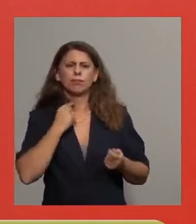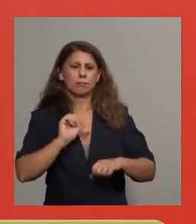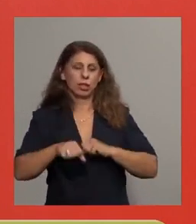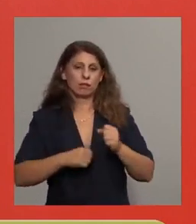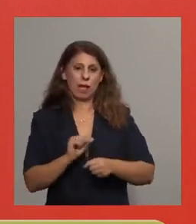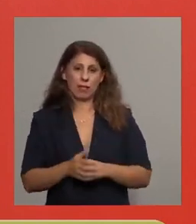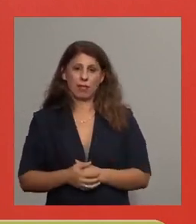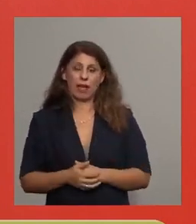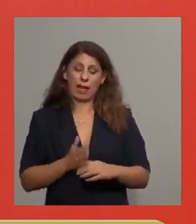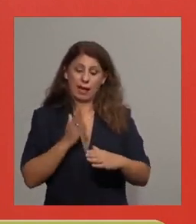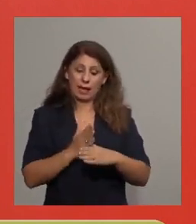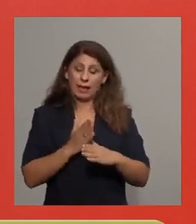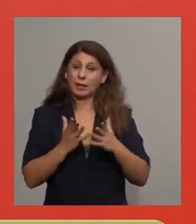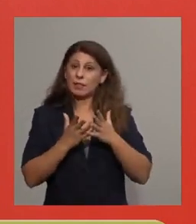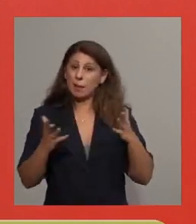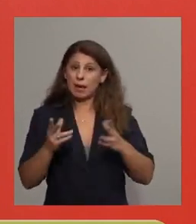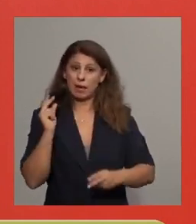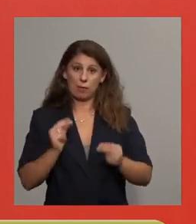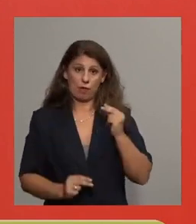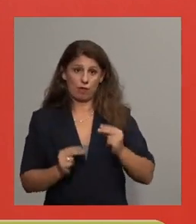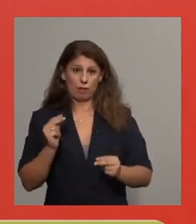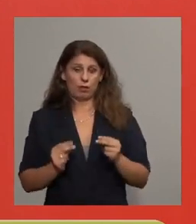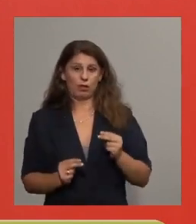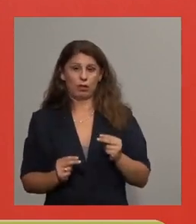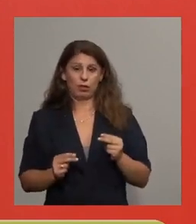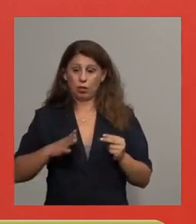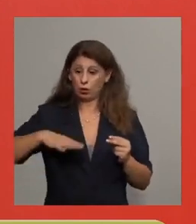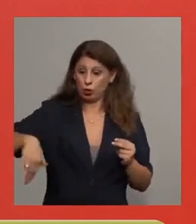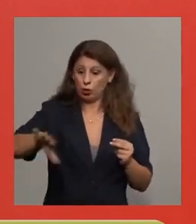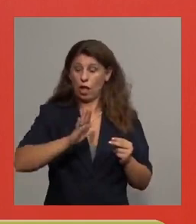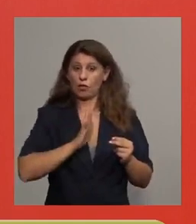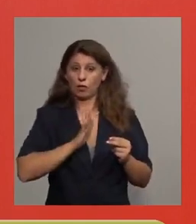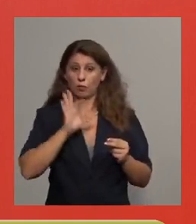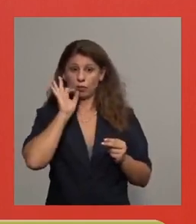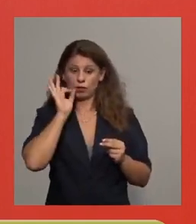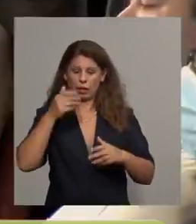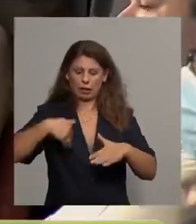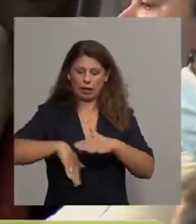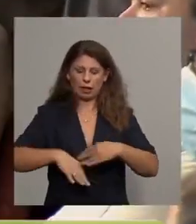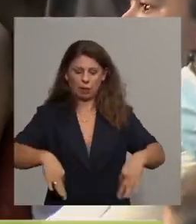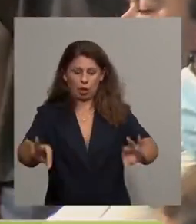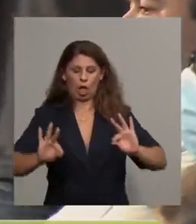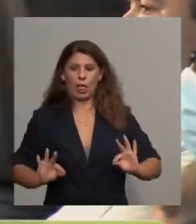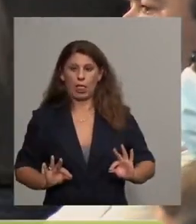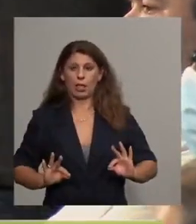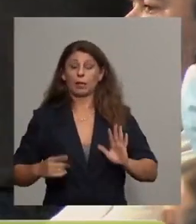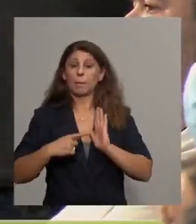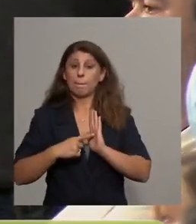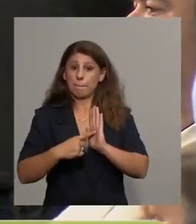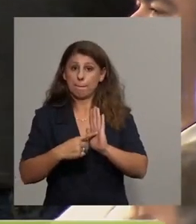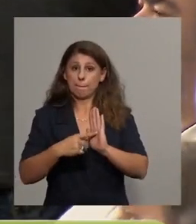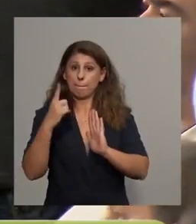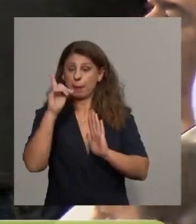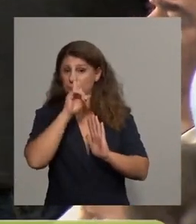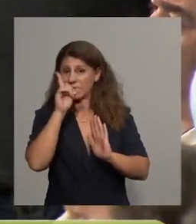προσπάθεια να κρύψει τα μεγάλα προβλήματα του λαού της Θεσσαλονίκης κάτω από το χαλί, παρουσιάζοντας και